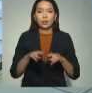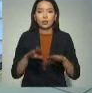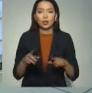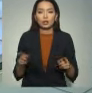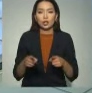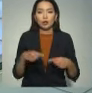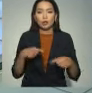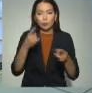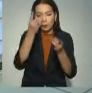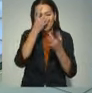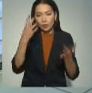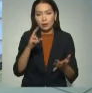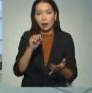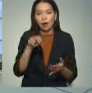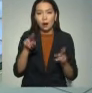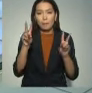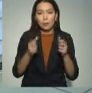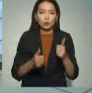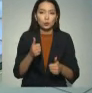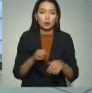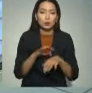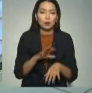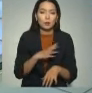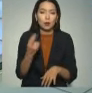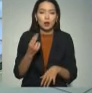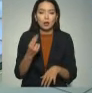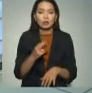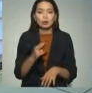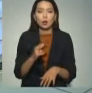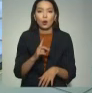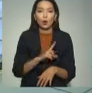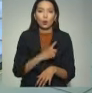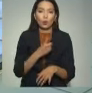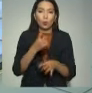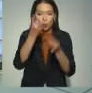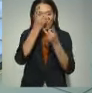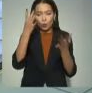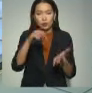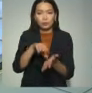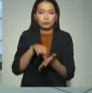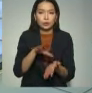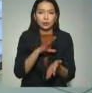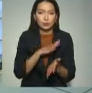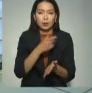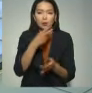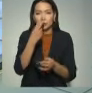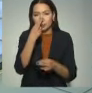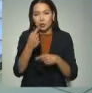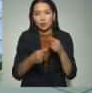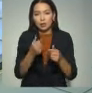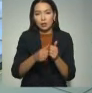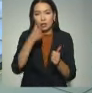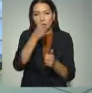Елордада шағын футболдан мәдениет кап турнир өтті. Оған Астанадағы өнер ордалары қатысты. Дәстүрлі түрде жыл сайын ұйымдастырылатын